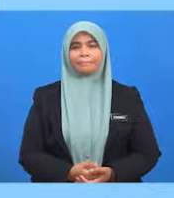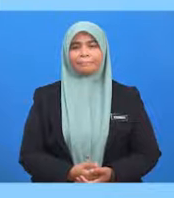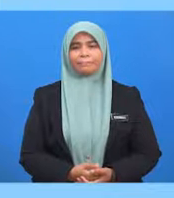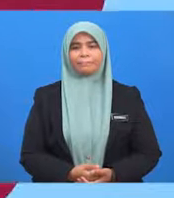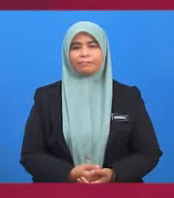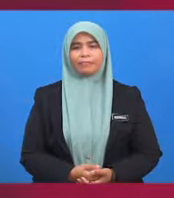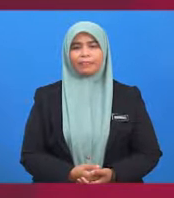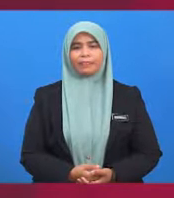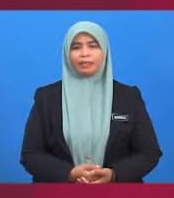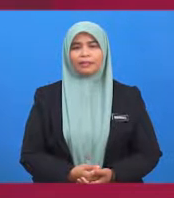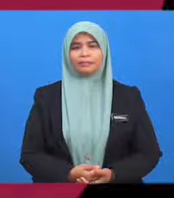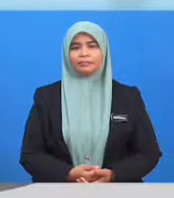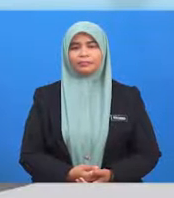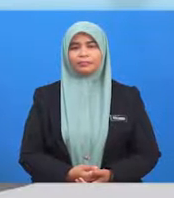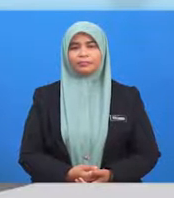Hello.